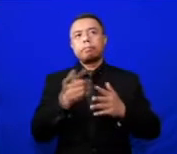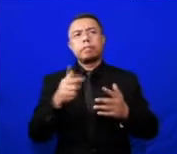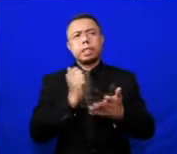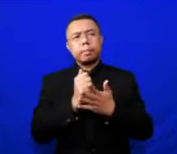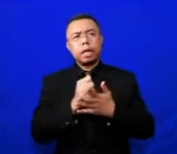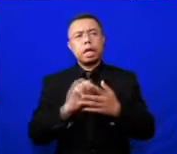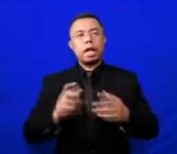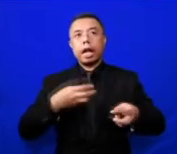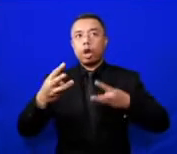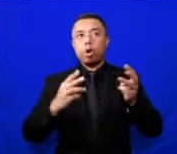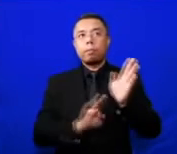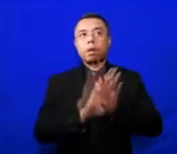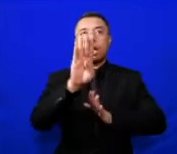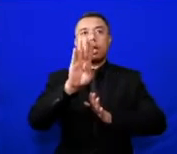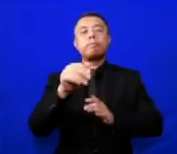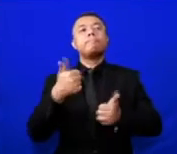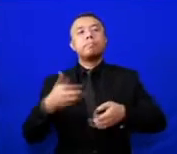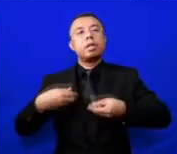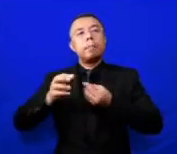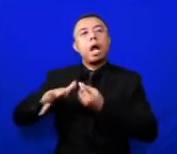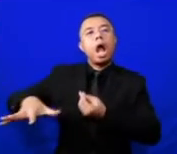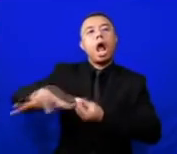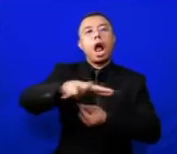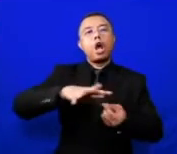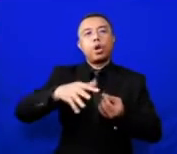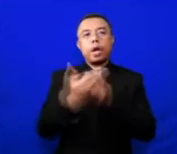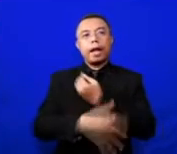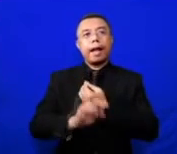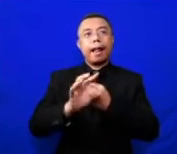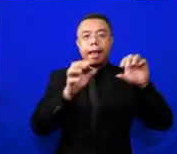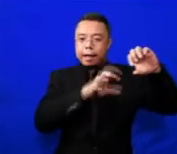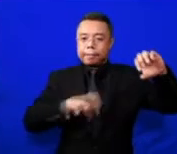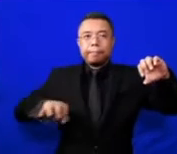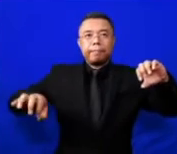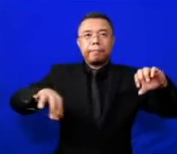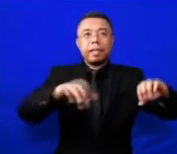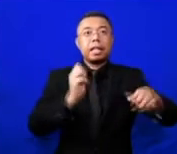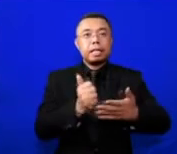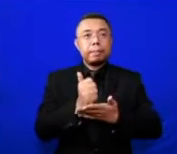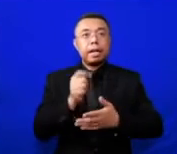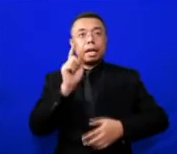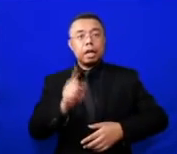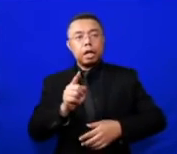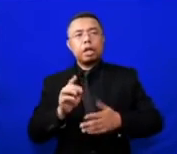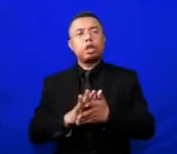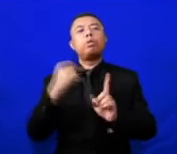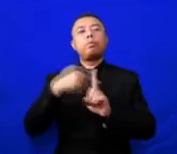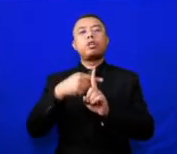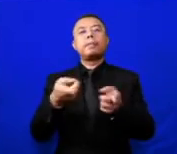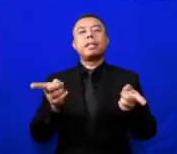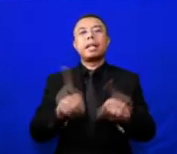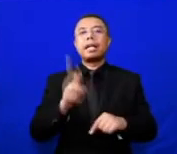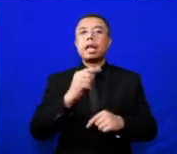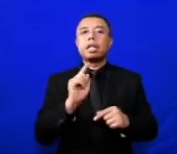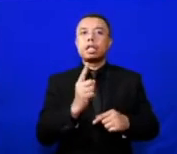ekonominya membaik itu pasti aku memberikan Domino effect gitu ke negara-negara lain bahwa sebenarnya memang itu trend itu positif terjadi